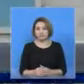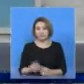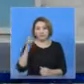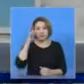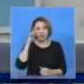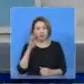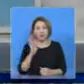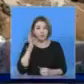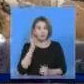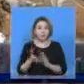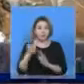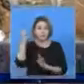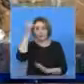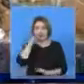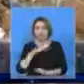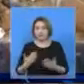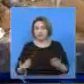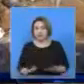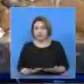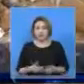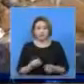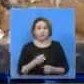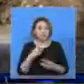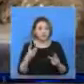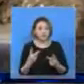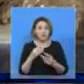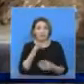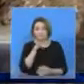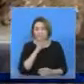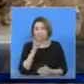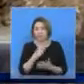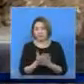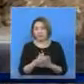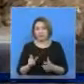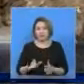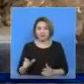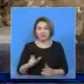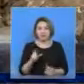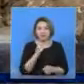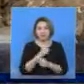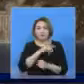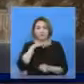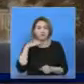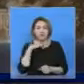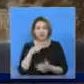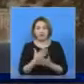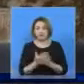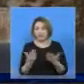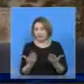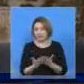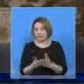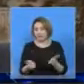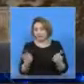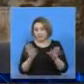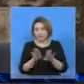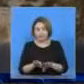Напомним, осенью прошлого года местные жители обнаружили за свинофермой траншеи с отходами убойного цеха и потребовали